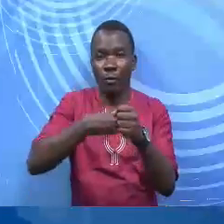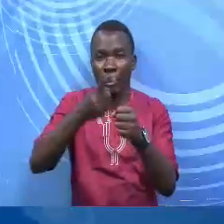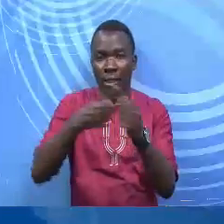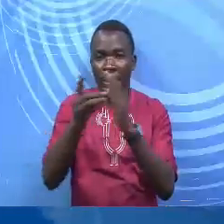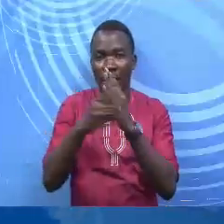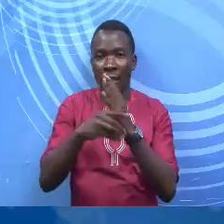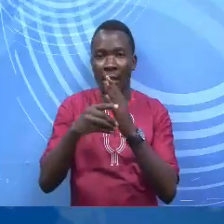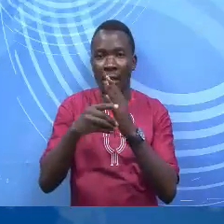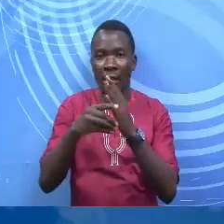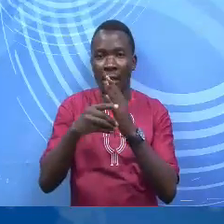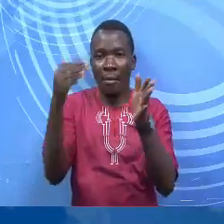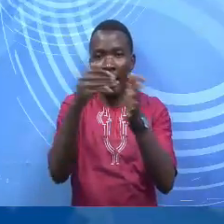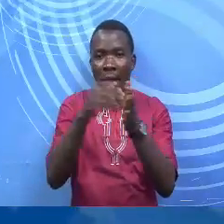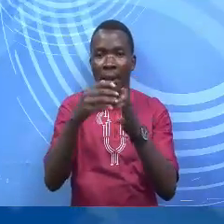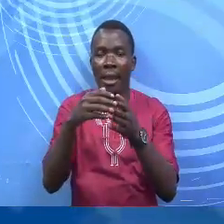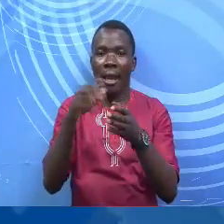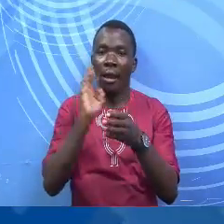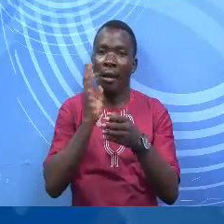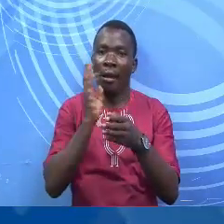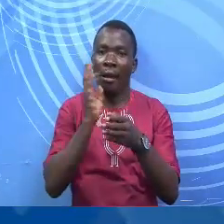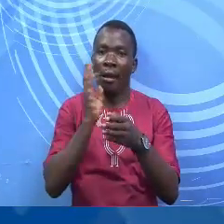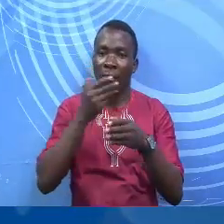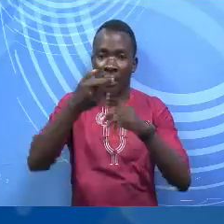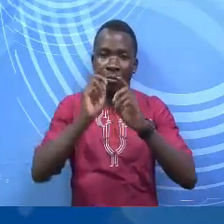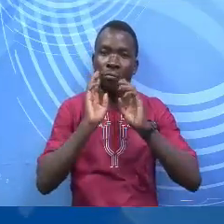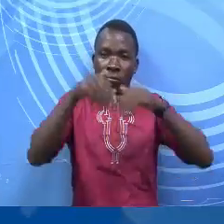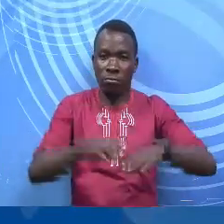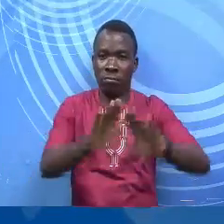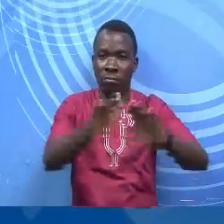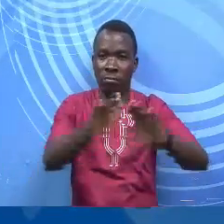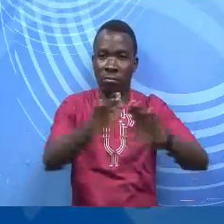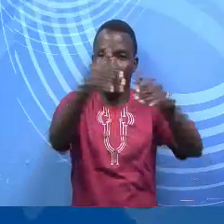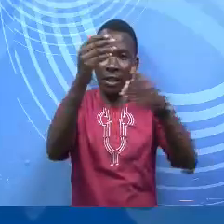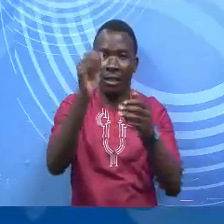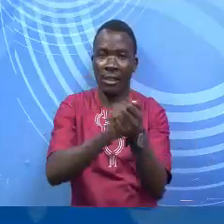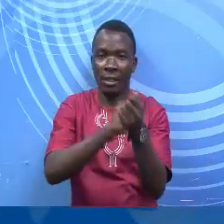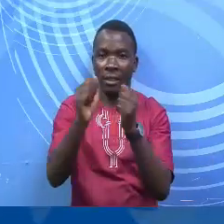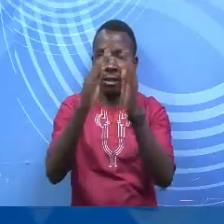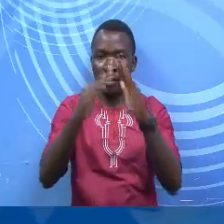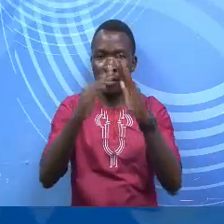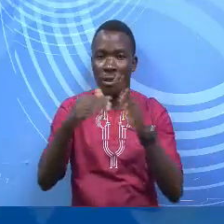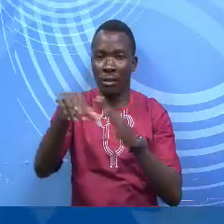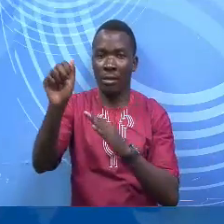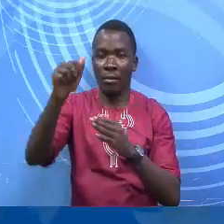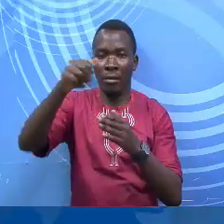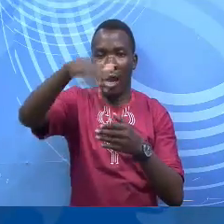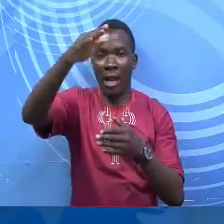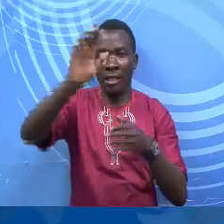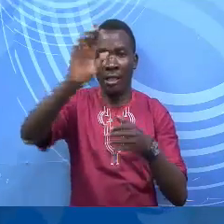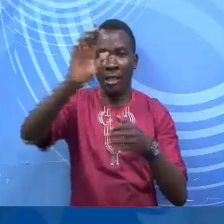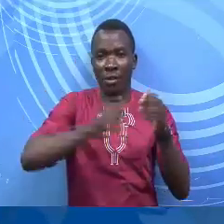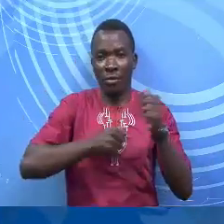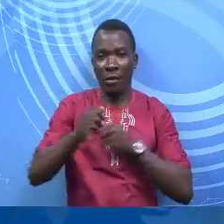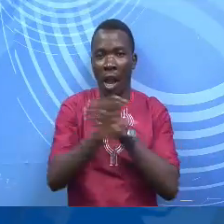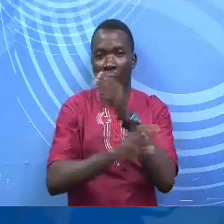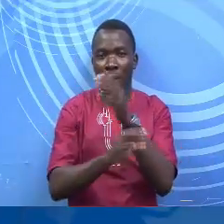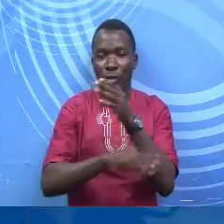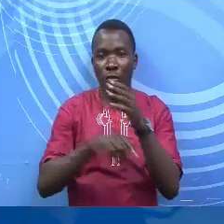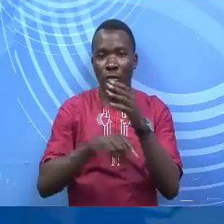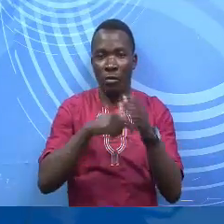misozi ibakikije akabasenyera amazu yabo hanze Rwanda turaza kubabwira ko mu gihugu